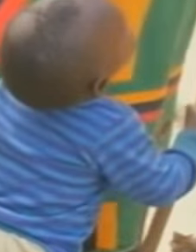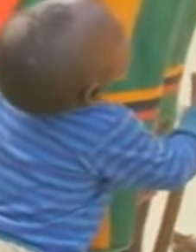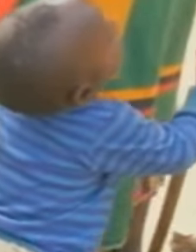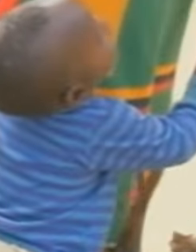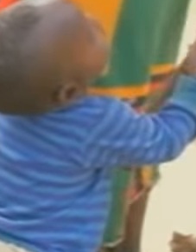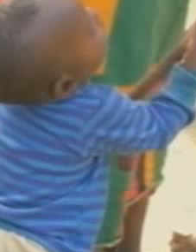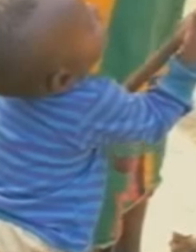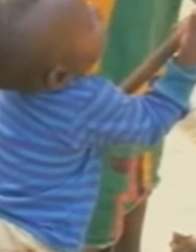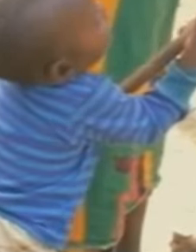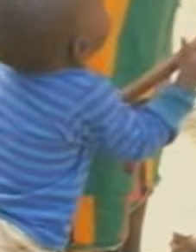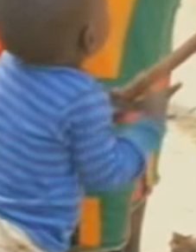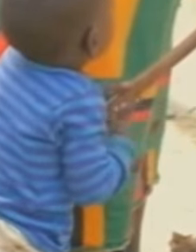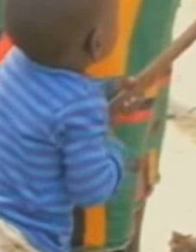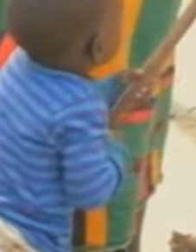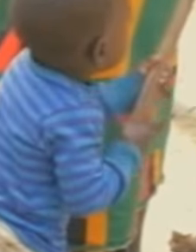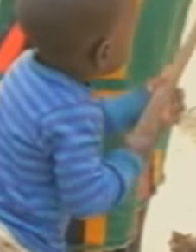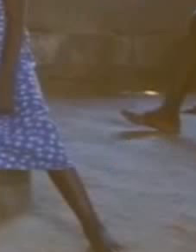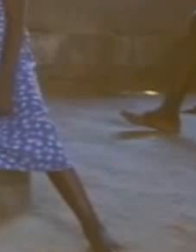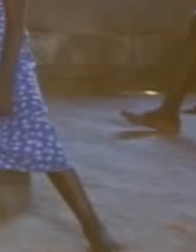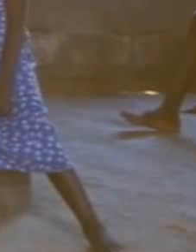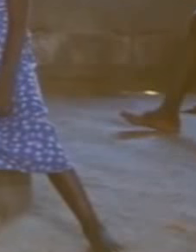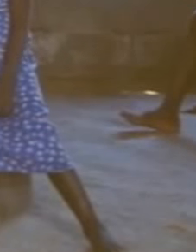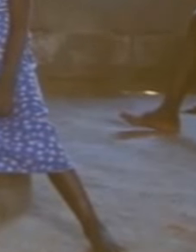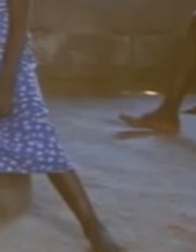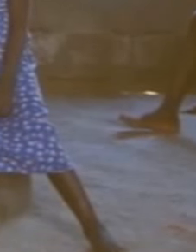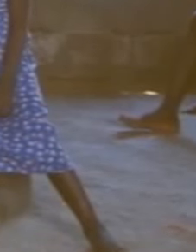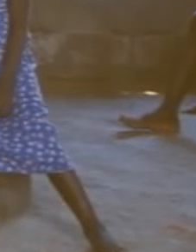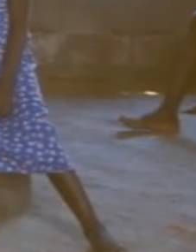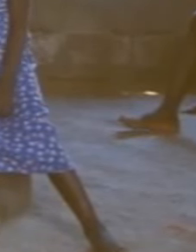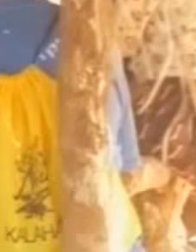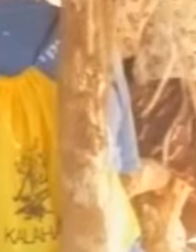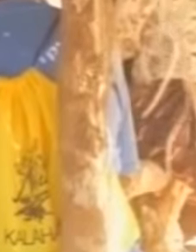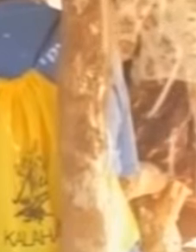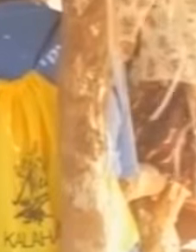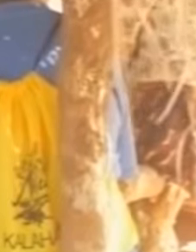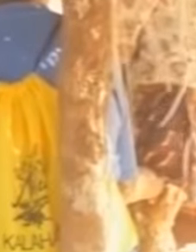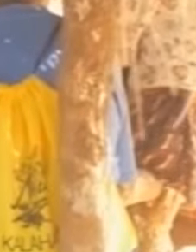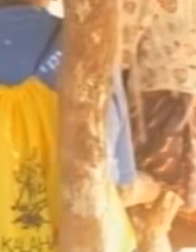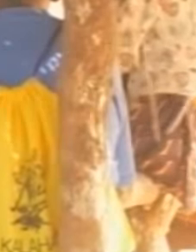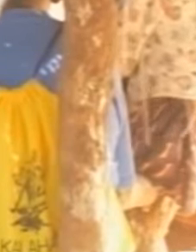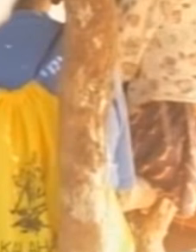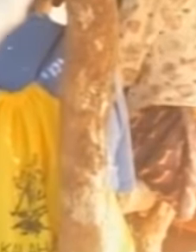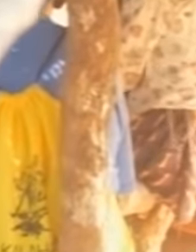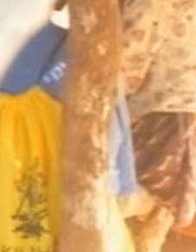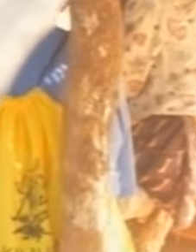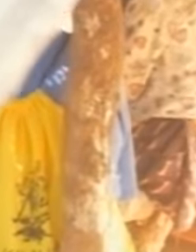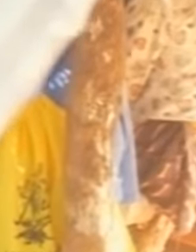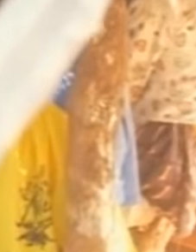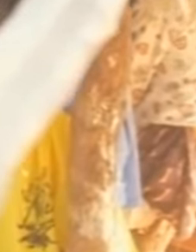줘야 되는데 빵을 사줄까? 또 유네 이러면 쟤네들 학교도 없는데 내가 돈